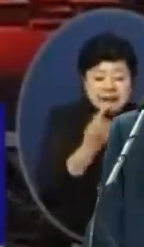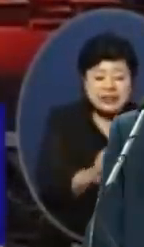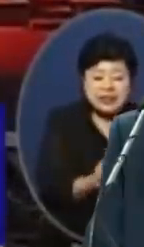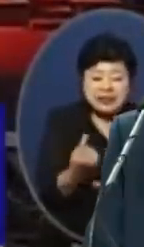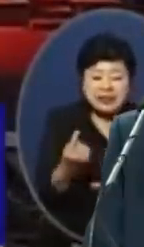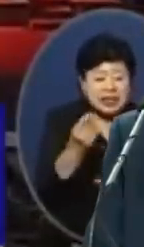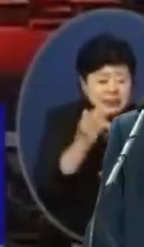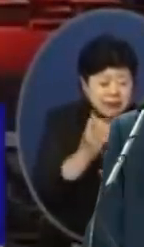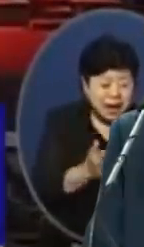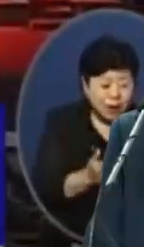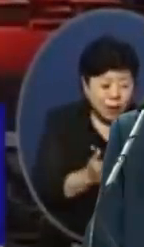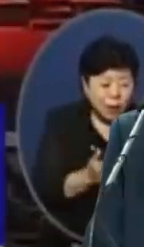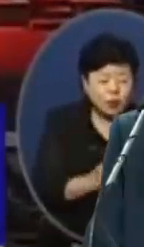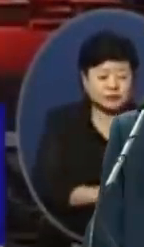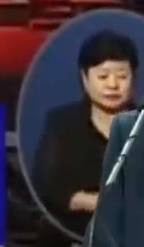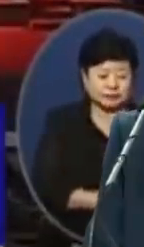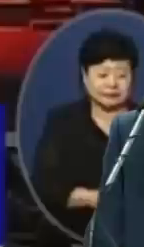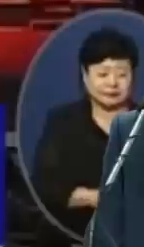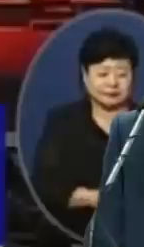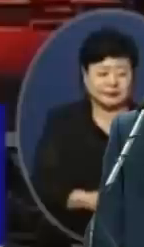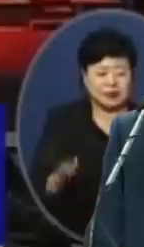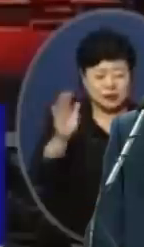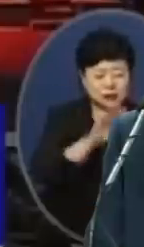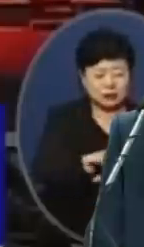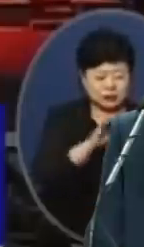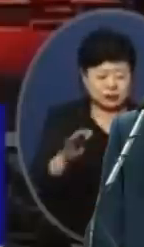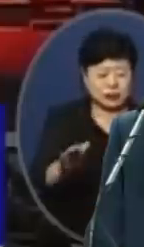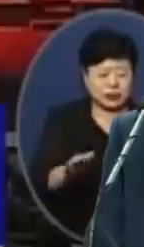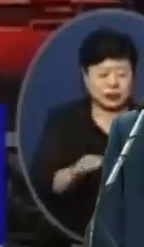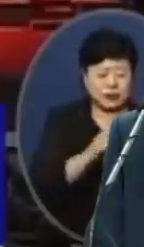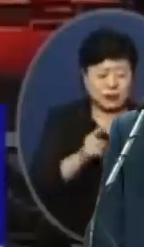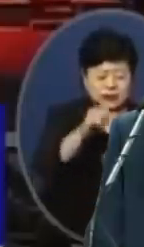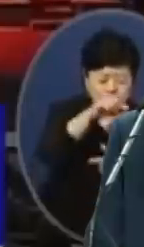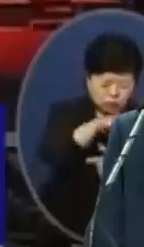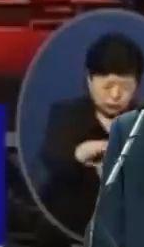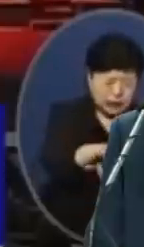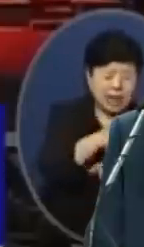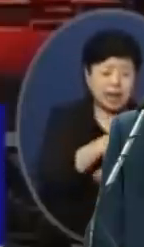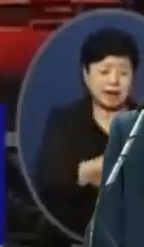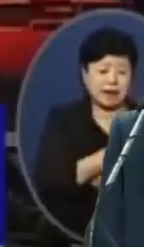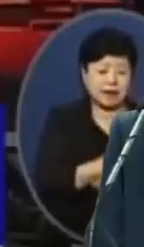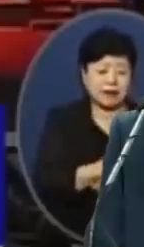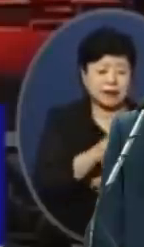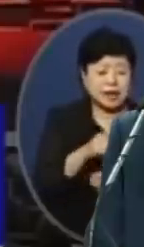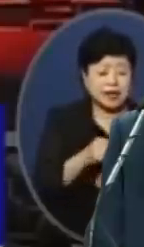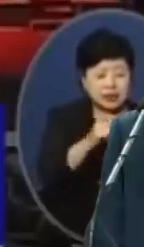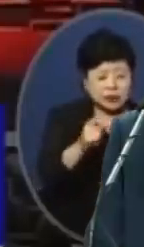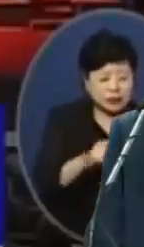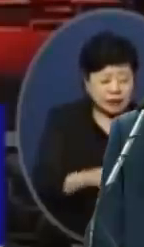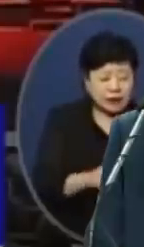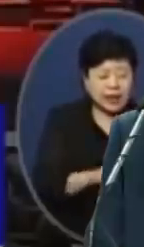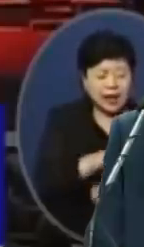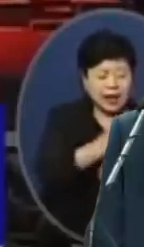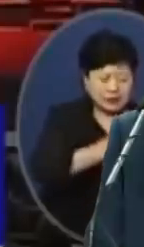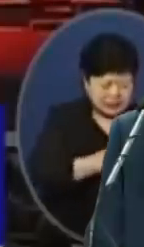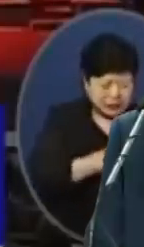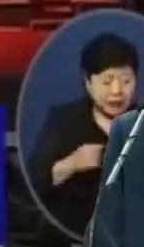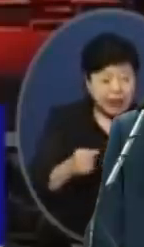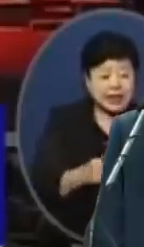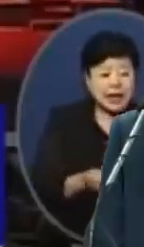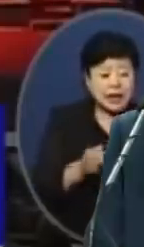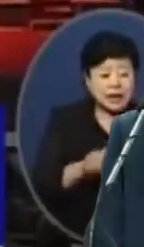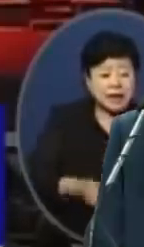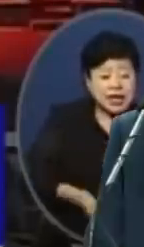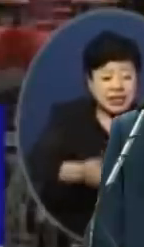율법책이라고 불렀습니다. 이 율법책을 내 입에서 떠나지 말게 하며 주야로 그것을 묵상하여 그 안에 기록된 대로 다 지켜 행하라. 그리하면